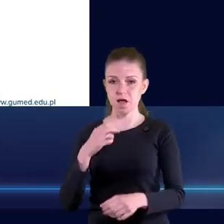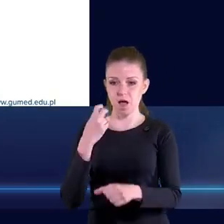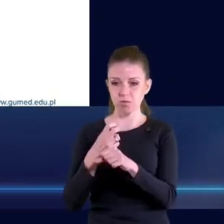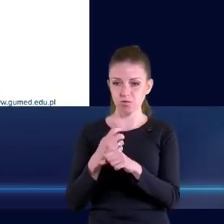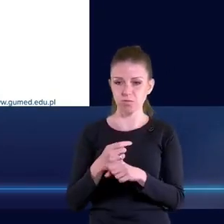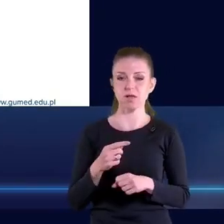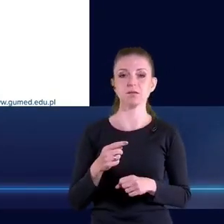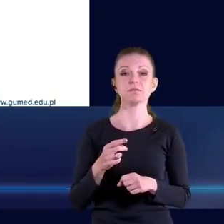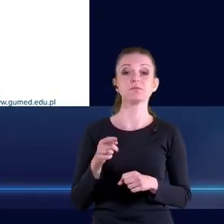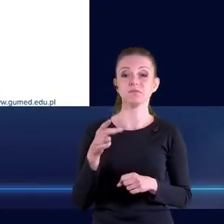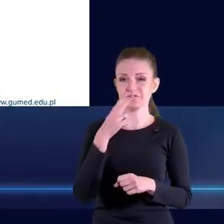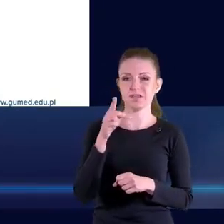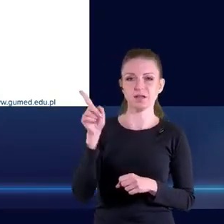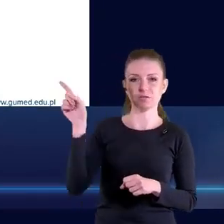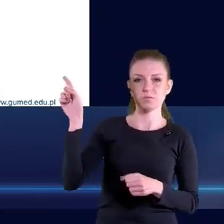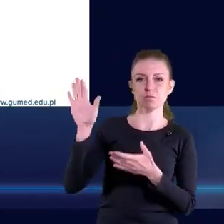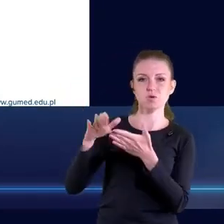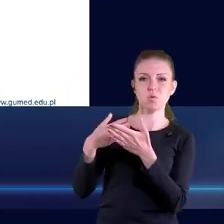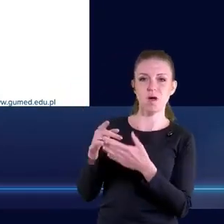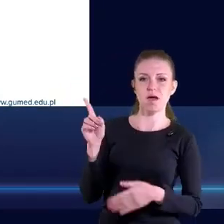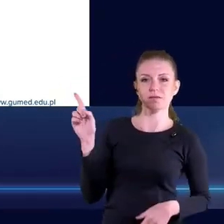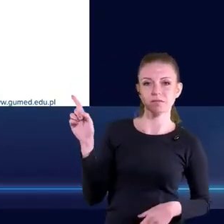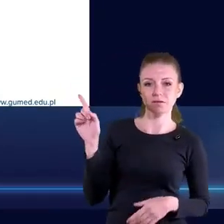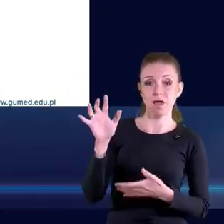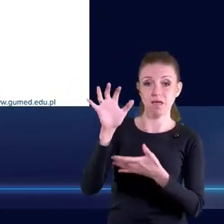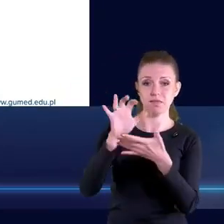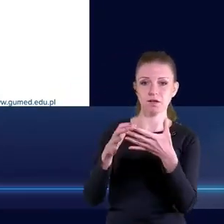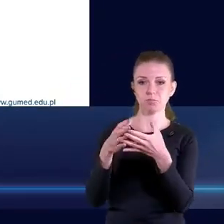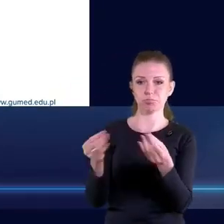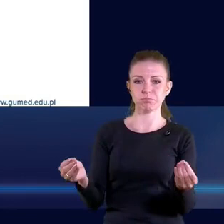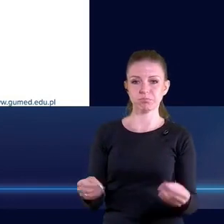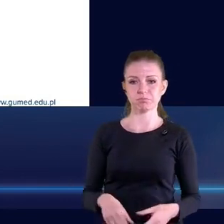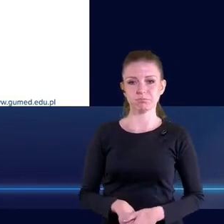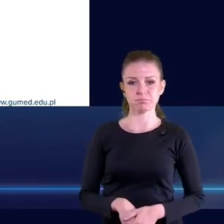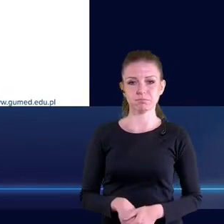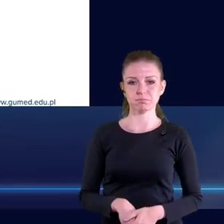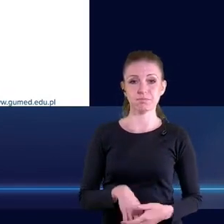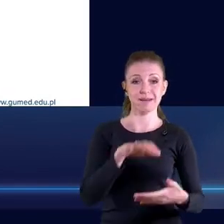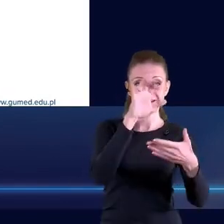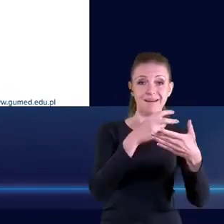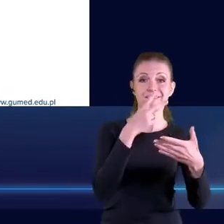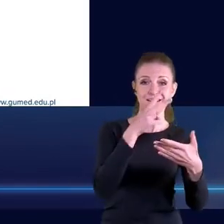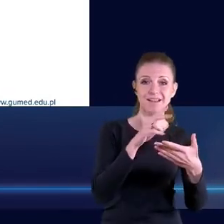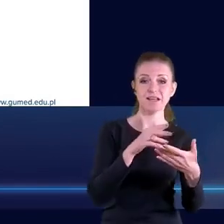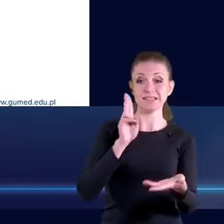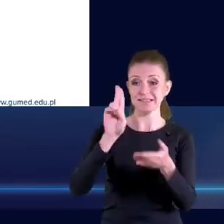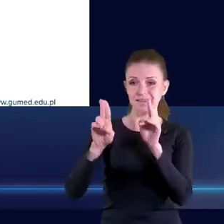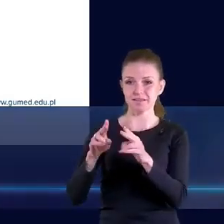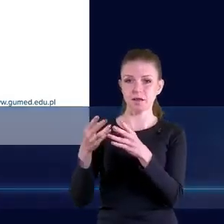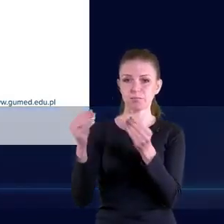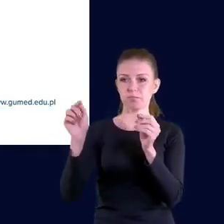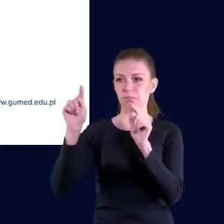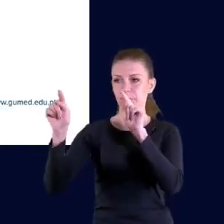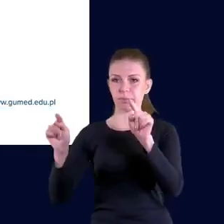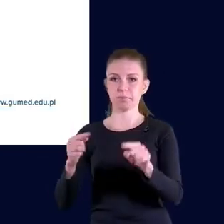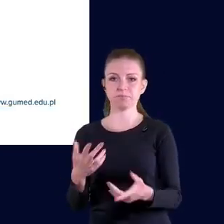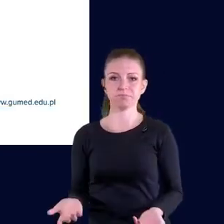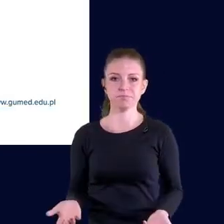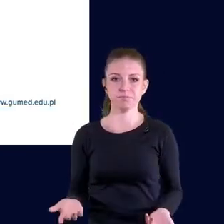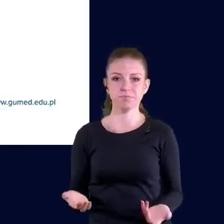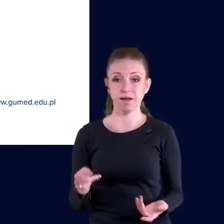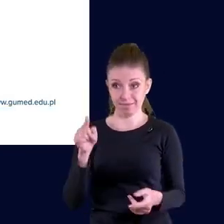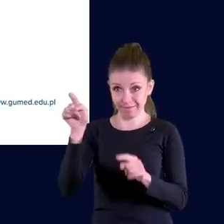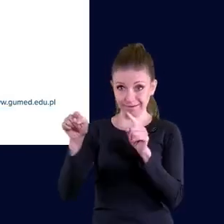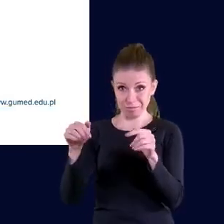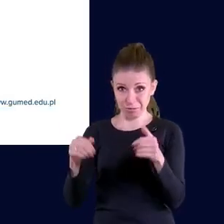znaczenia tak jak widać na przykładzie po prostu tekst znikał tak automatycznie to dyskwalifikuje możliwość umieszczenia takiego tekstów